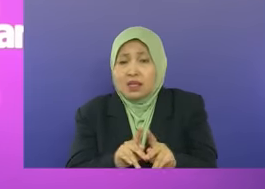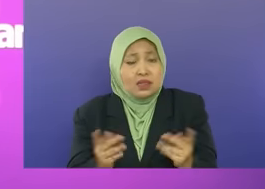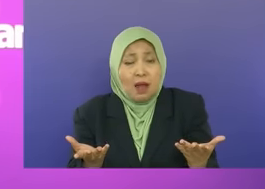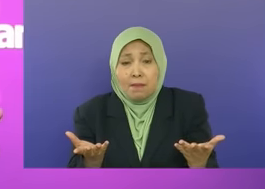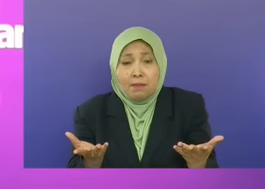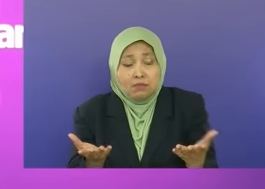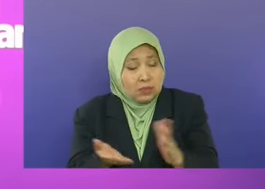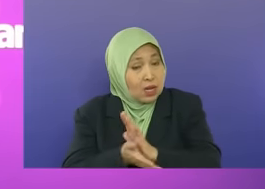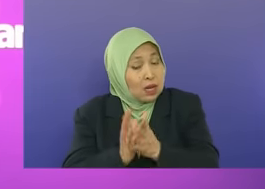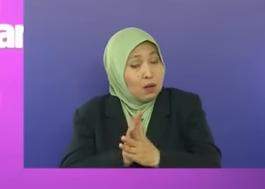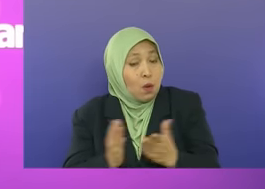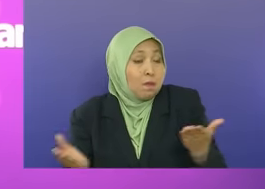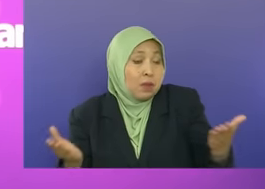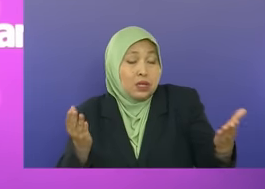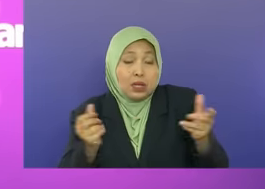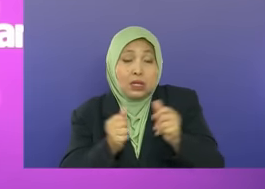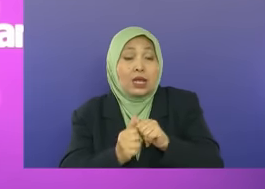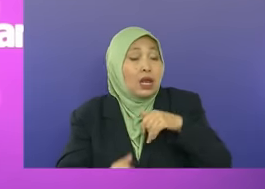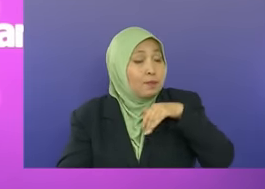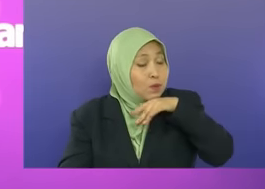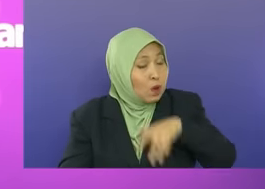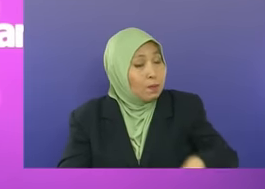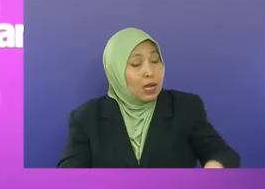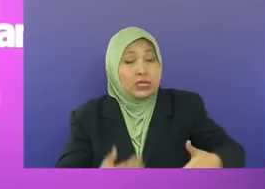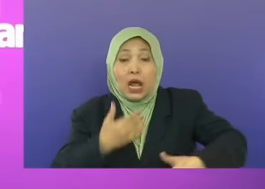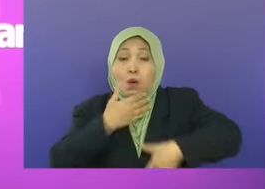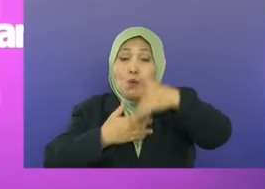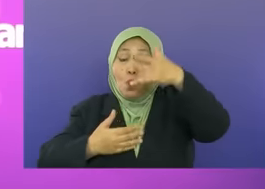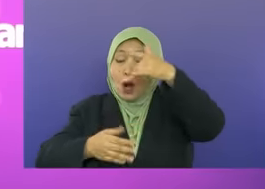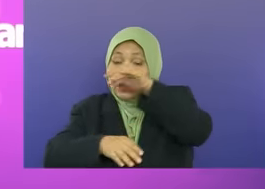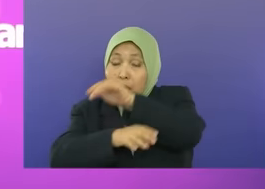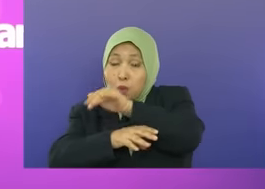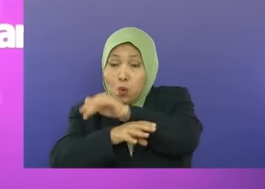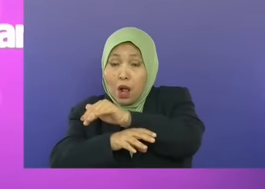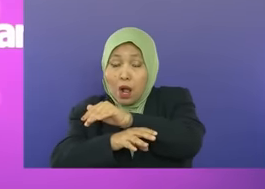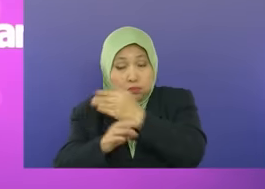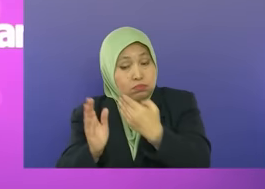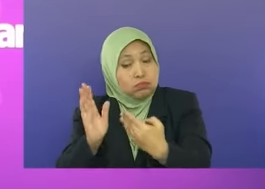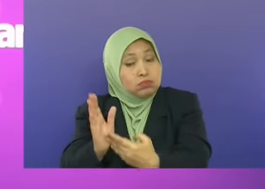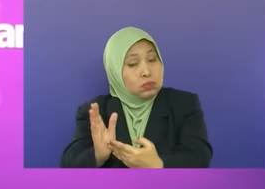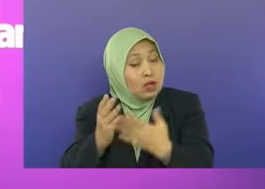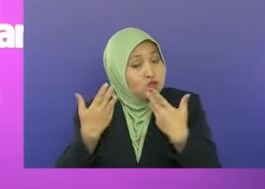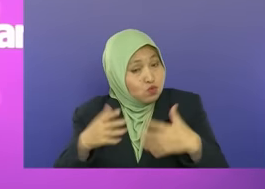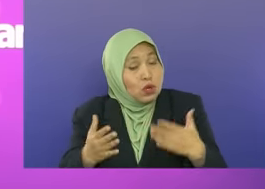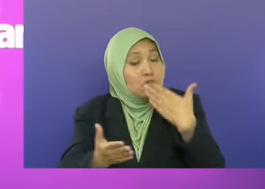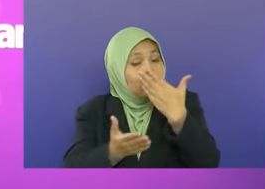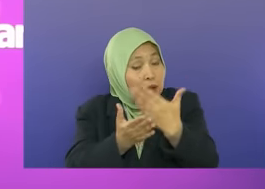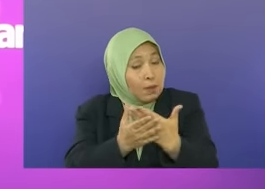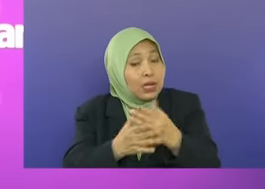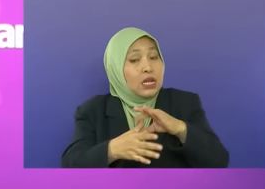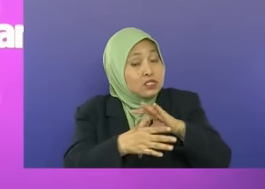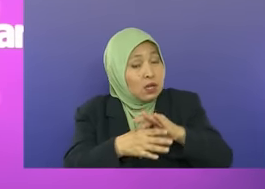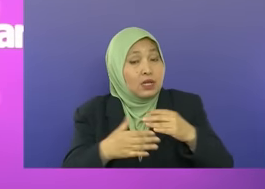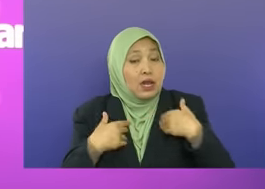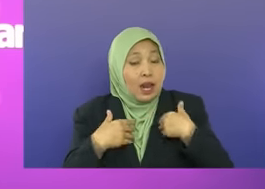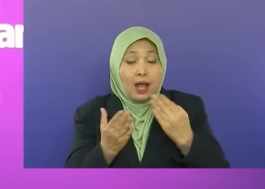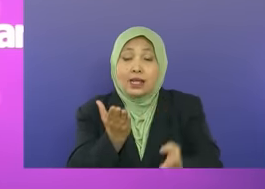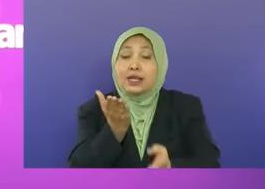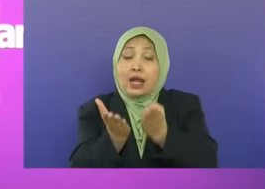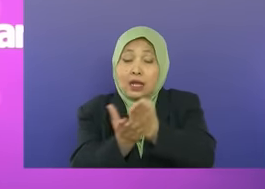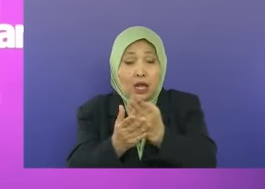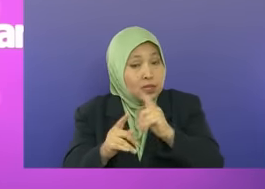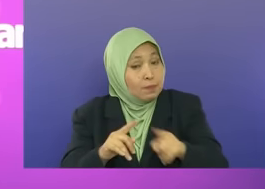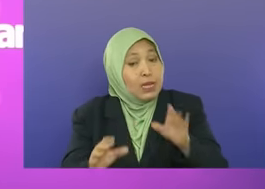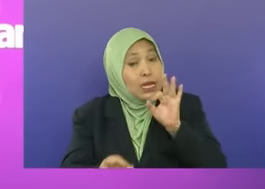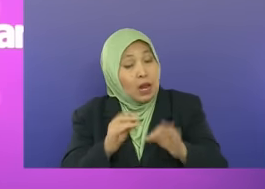bebannya kalau Nabi Muhammad Shallallahu Alaihi Wasallam se awal dakwah mukjizat sudah sampai dan isinya itu adalah Hidayah tapi